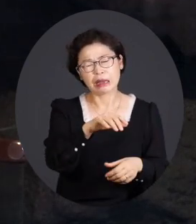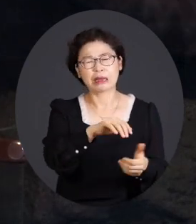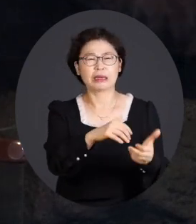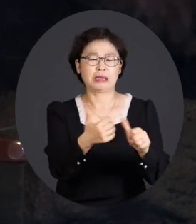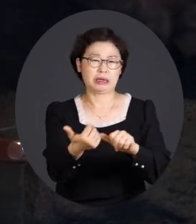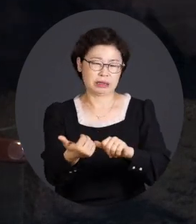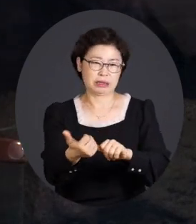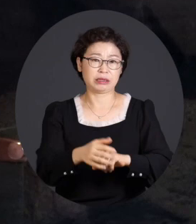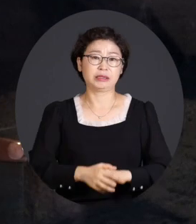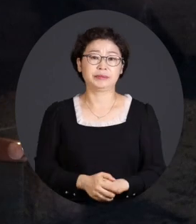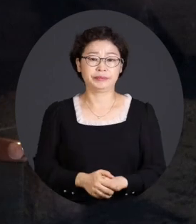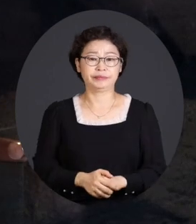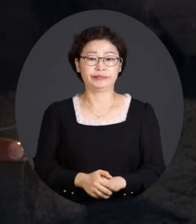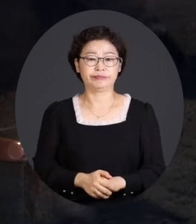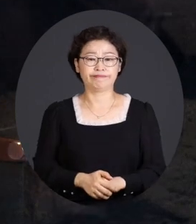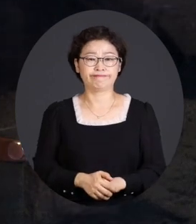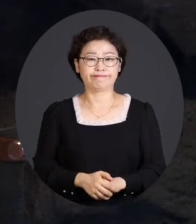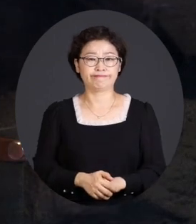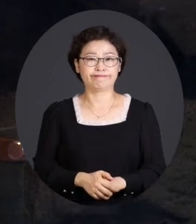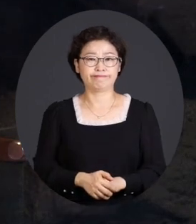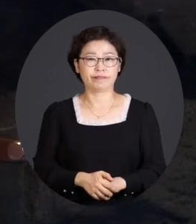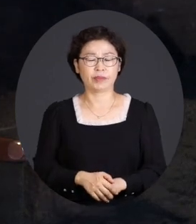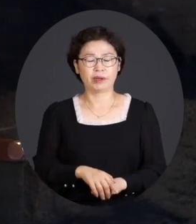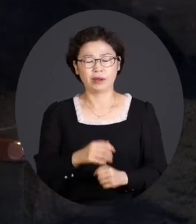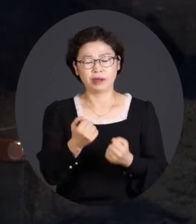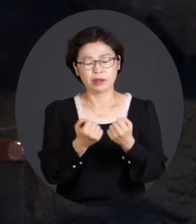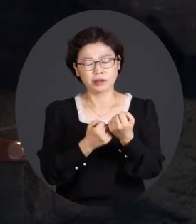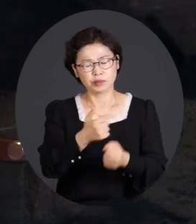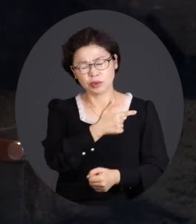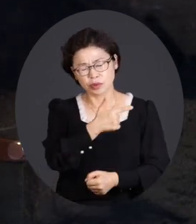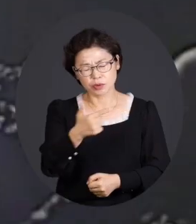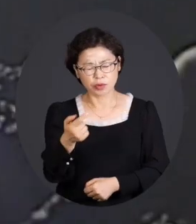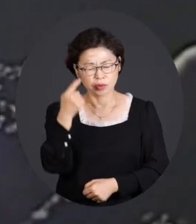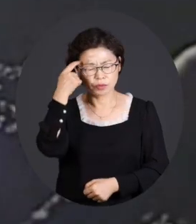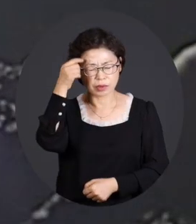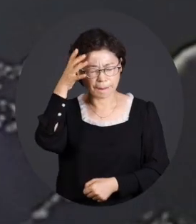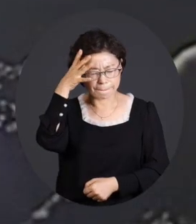이 앞에서 어떤 설명이 필요할까요?